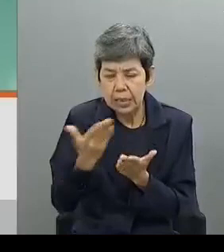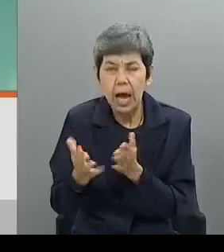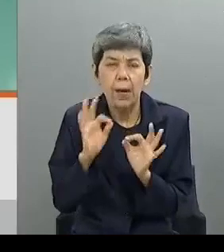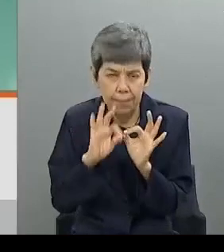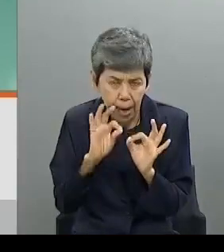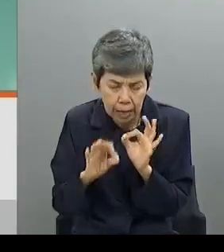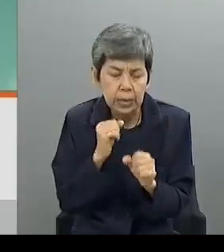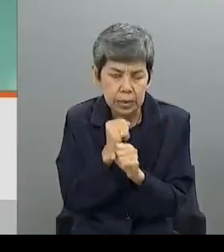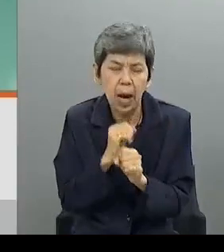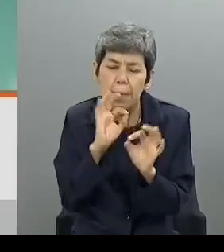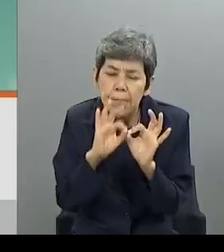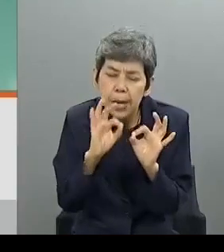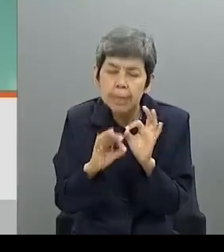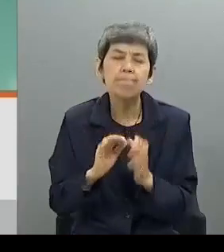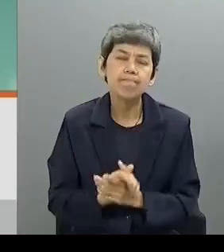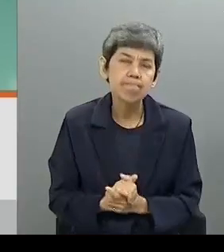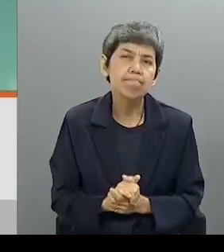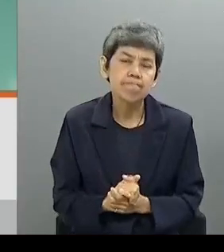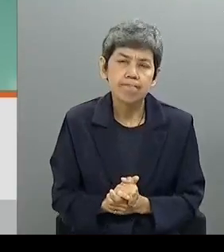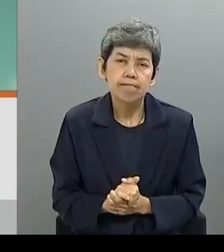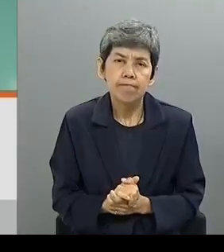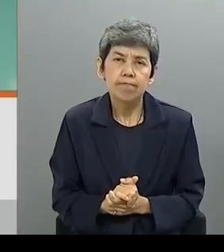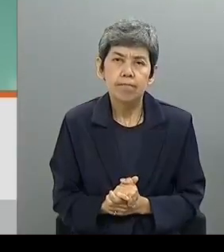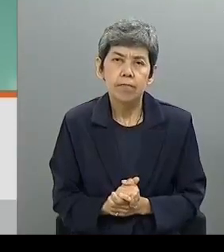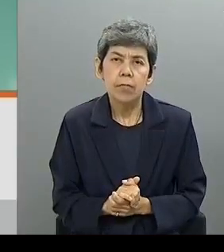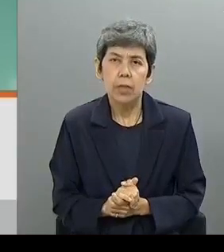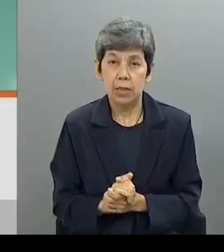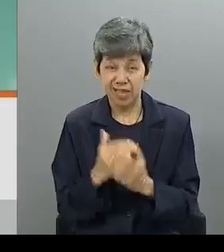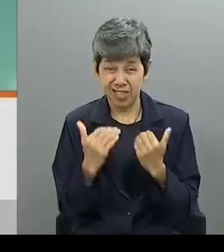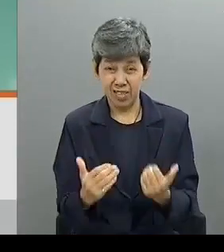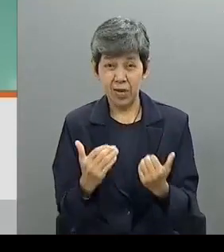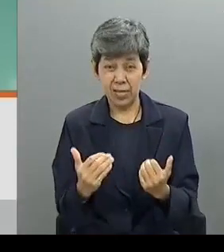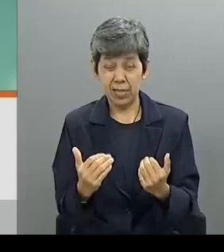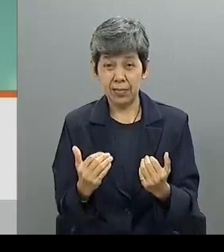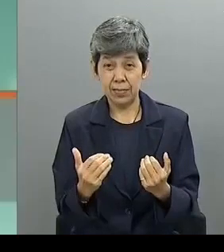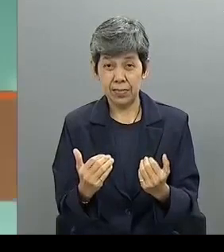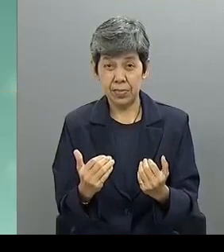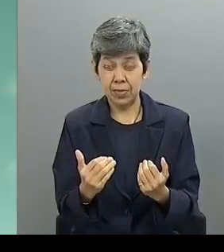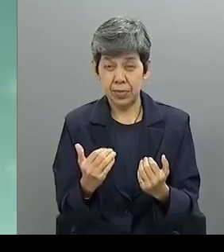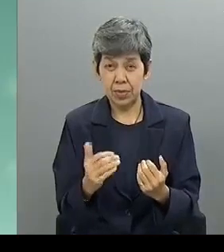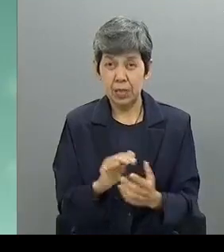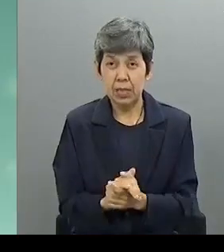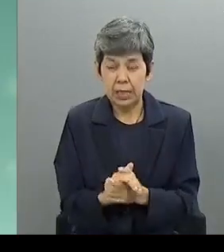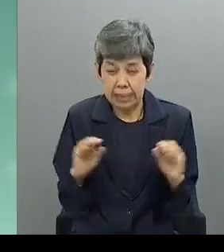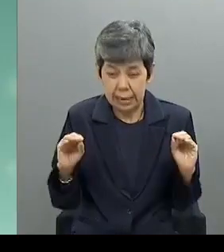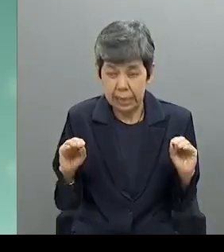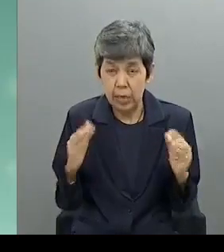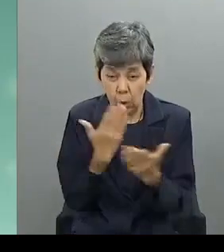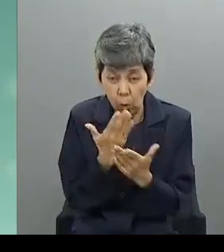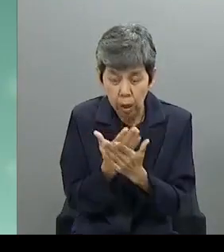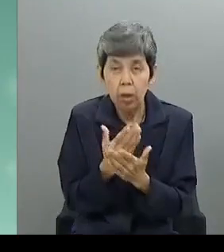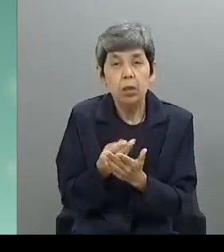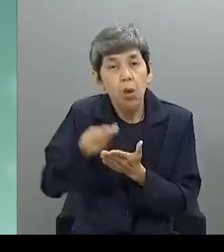ประหยัดไปอะไรไปอย่างนี้เนาะตอนนี้ค่าเทอมก็ใกล้จะเข้ามาอย่างเงี้ยมันก็มีปัญห